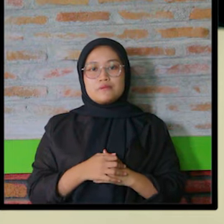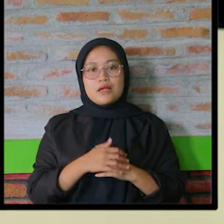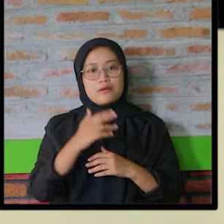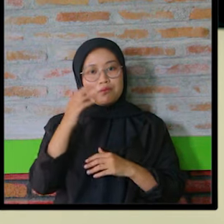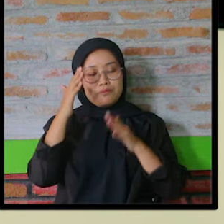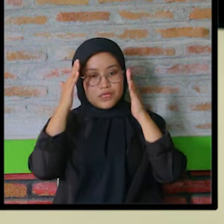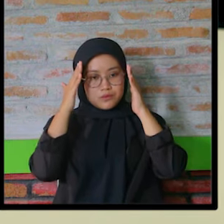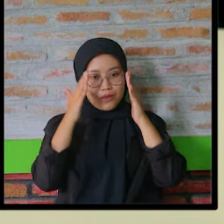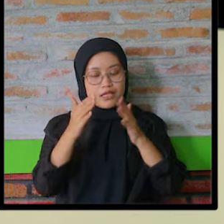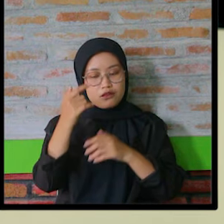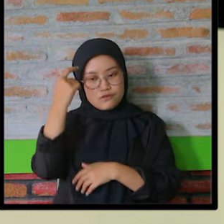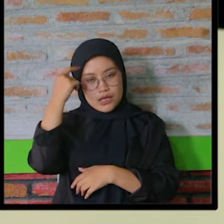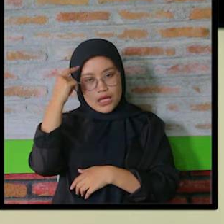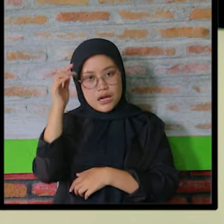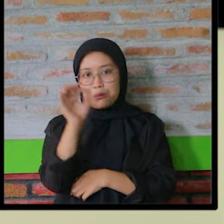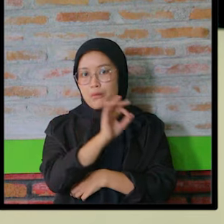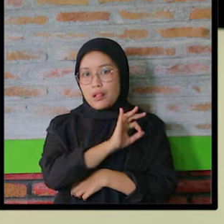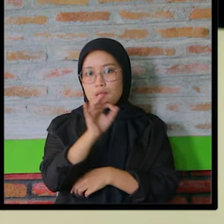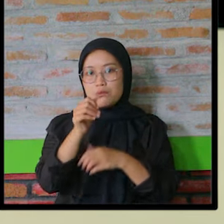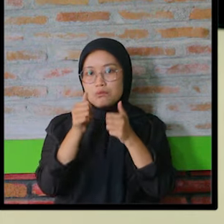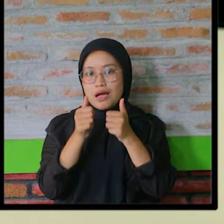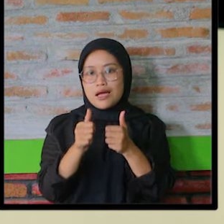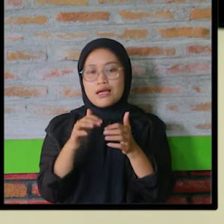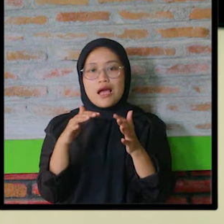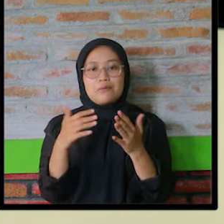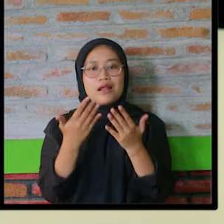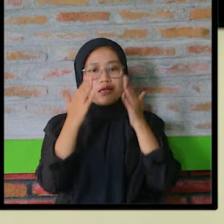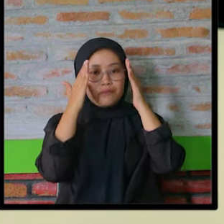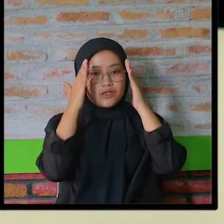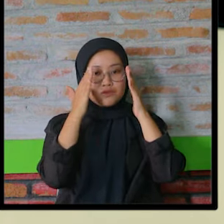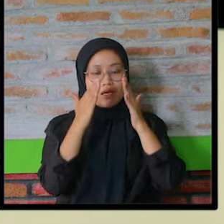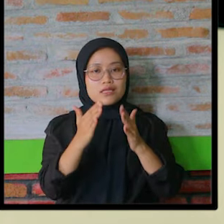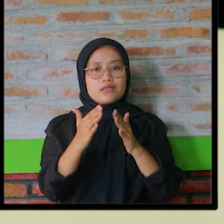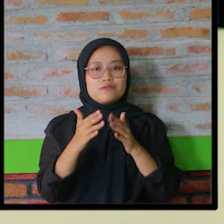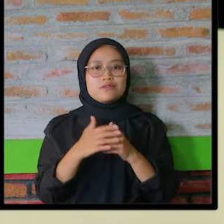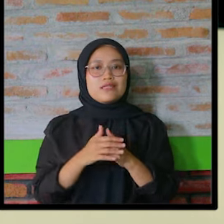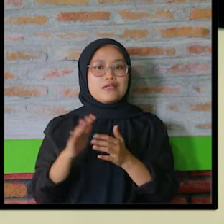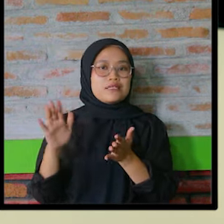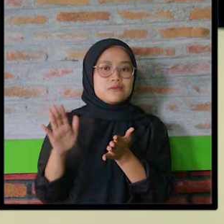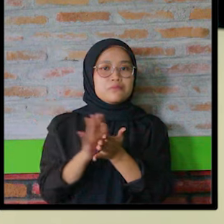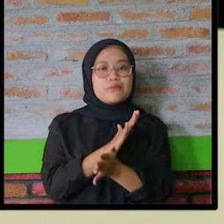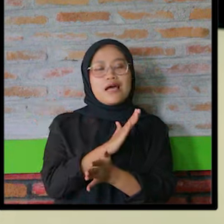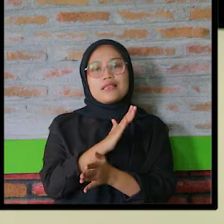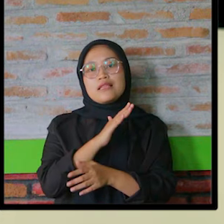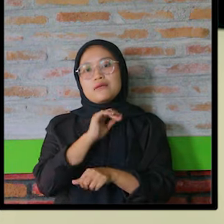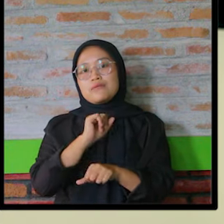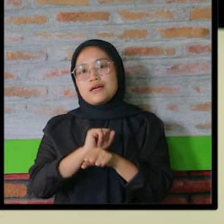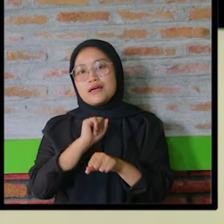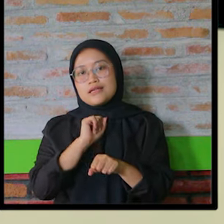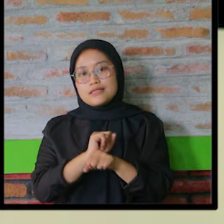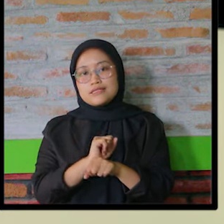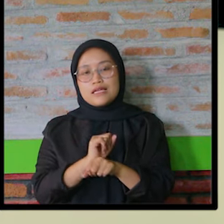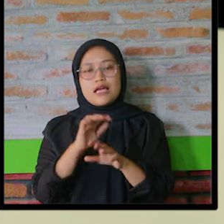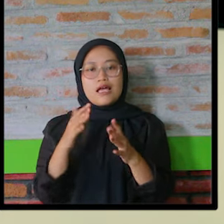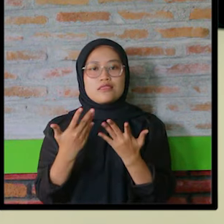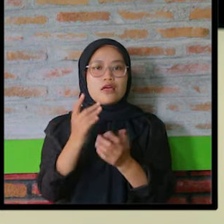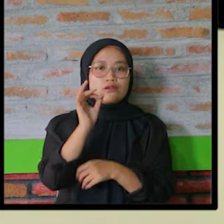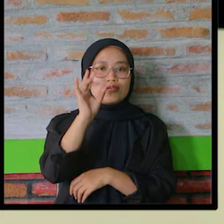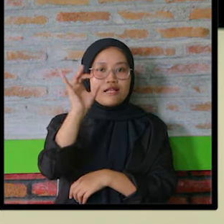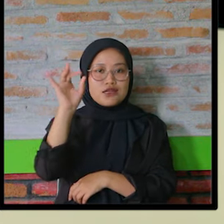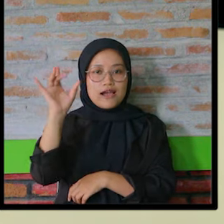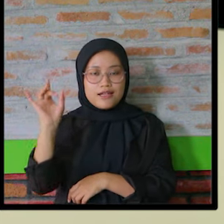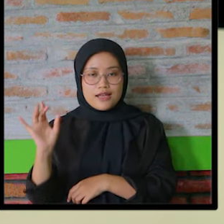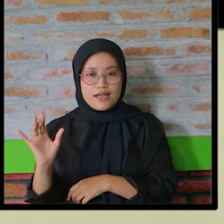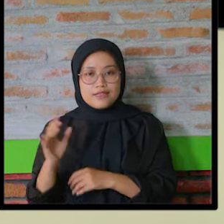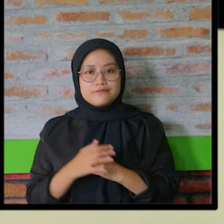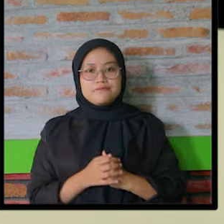dalam pikiran juga belum baik apalagi perspektif dalam kesempatan-kesempatan pekerjaan dan lain